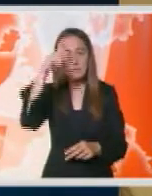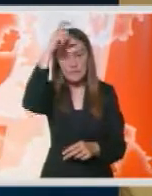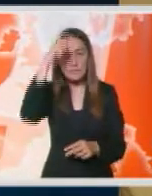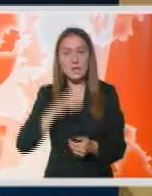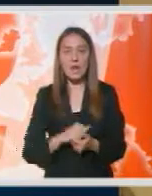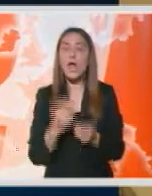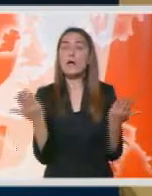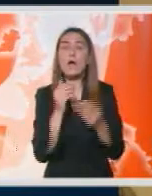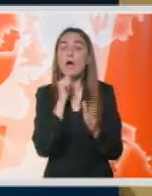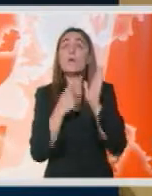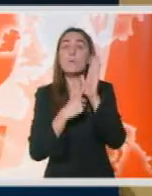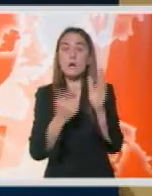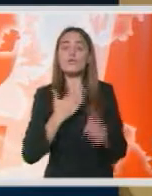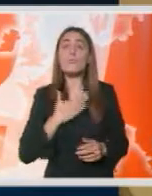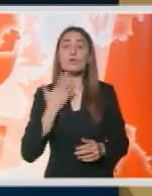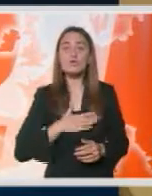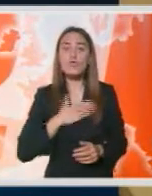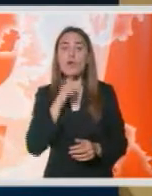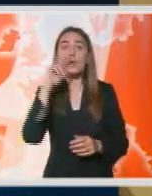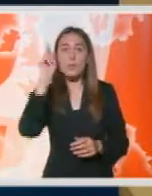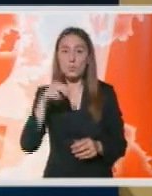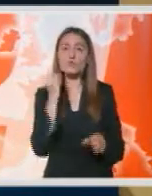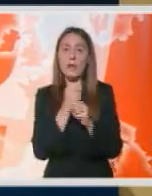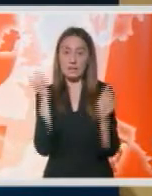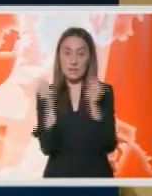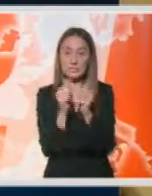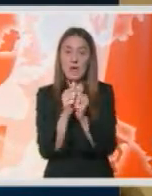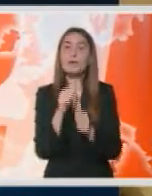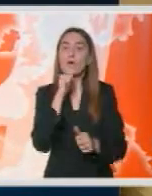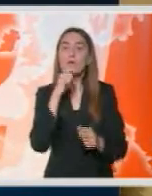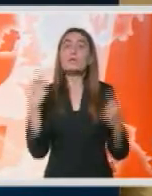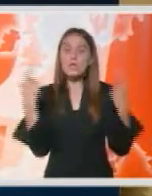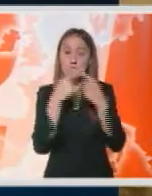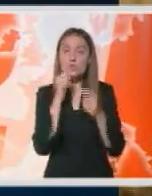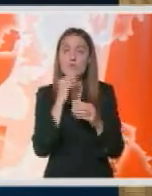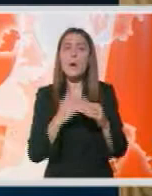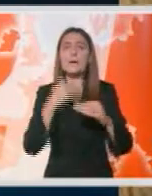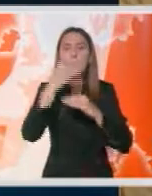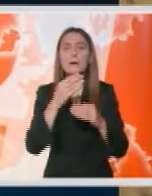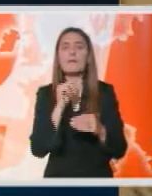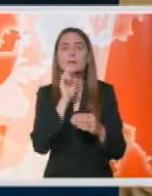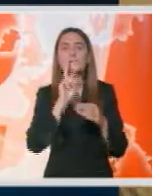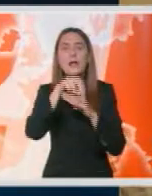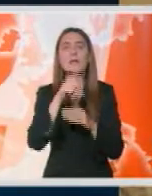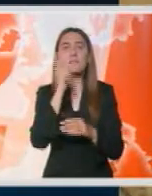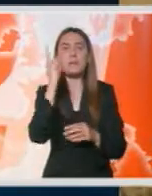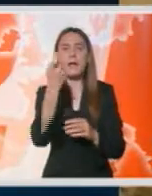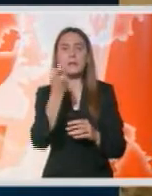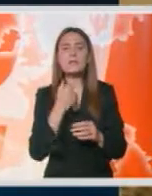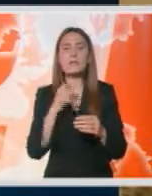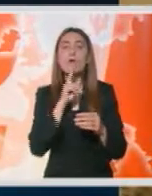Srbije, kao i da pokazuju našu želju i mogućnost da radimo zajedno i da se suočimo i prevazilazimo pretnje i izazove koji su pred